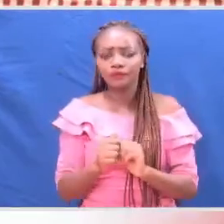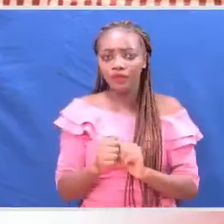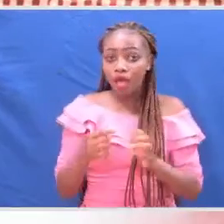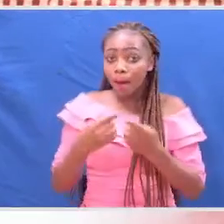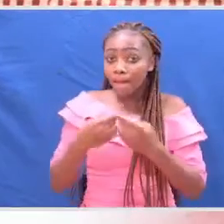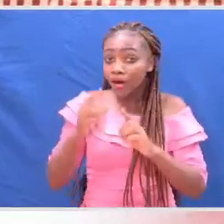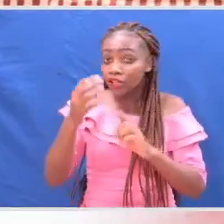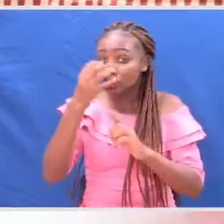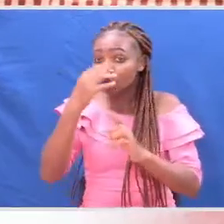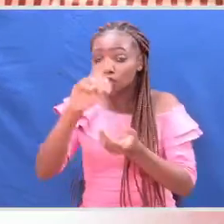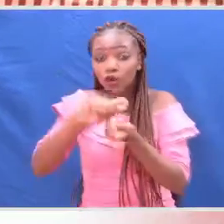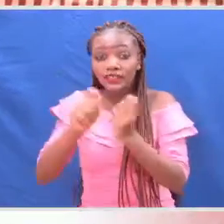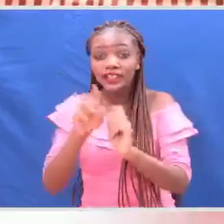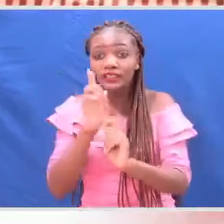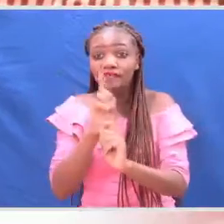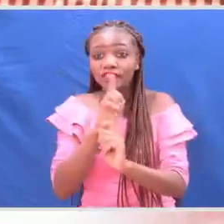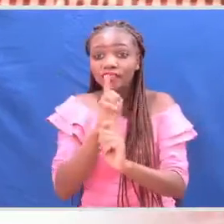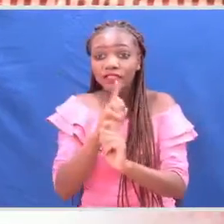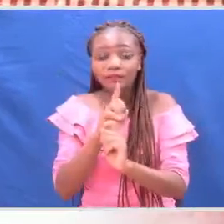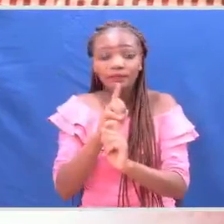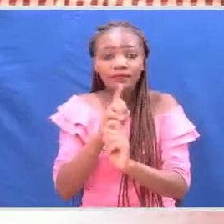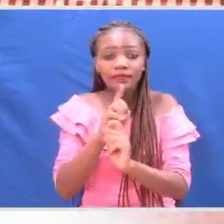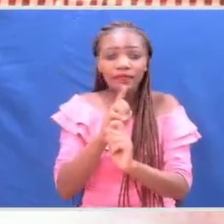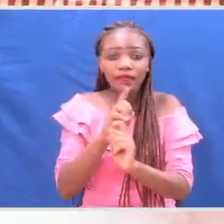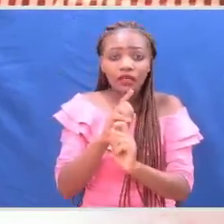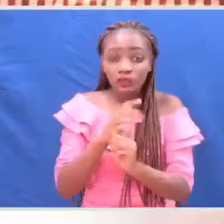has diverted,